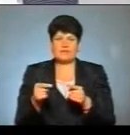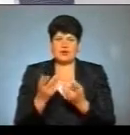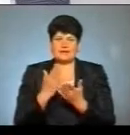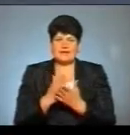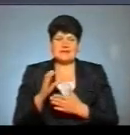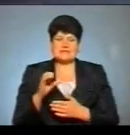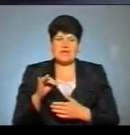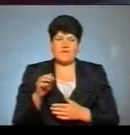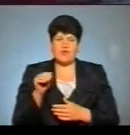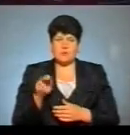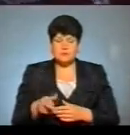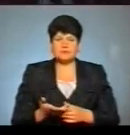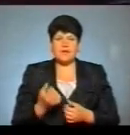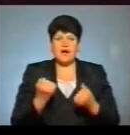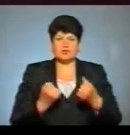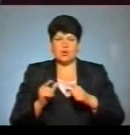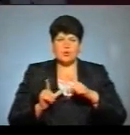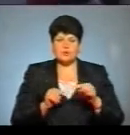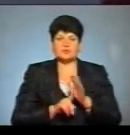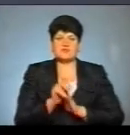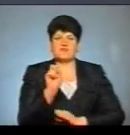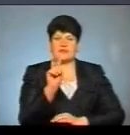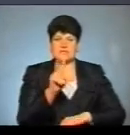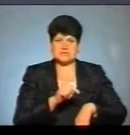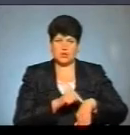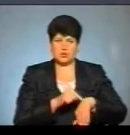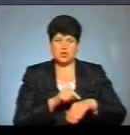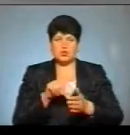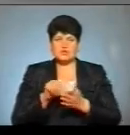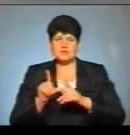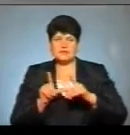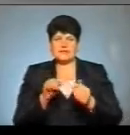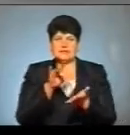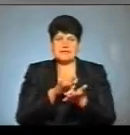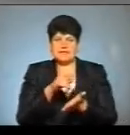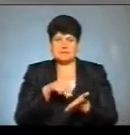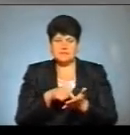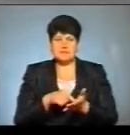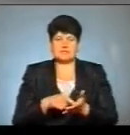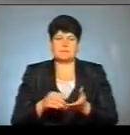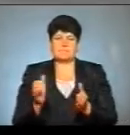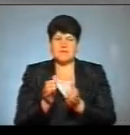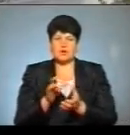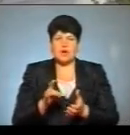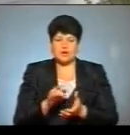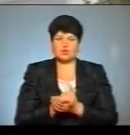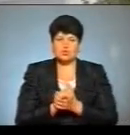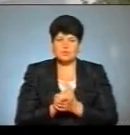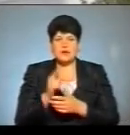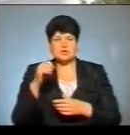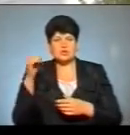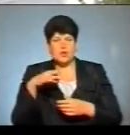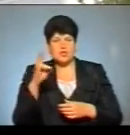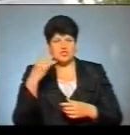«Save ФОП Тернопіль». Автопробіг розпочався о 12-й годині. Учасники приїхали центром міста мікрорайонами «Дружба», «Сонячний» та «Східний». Після